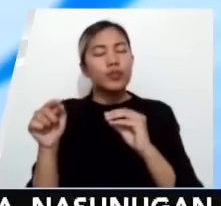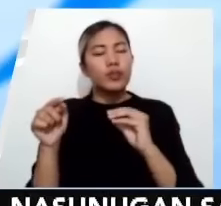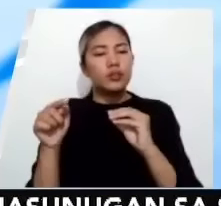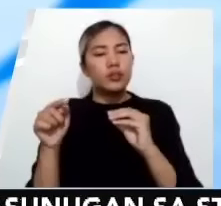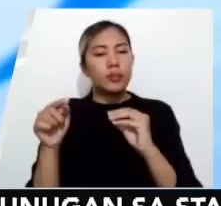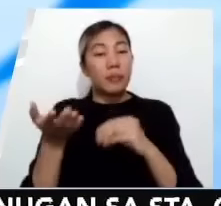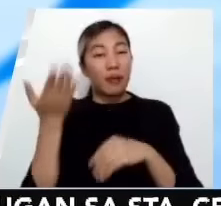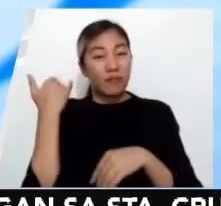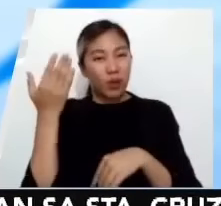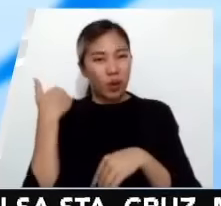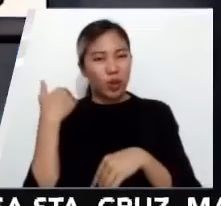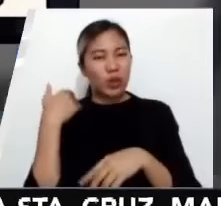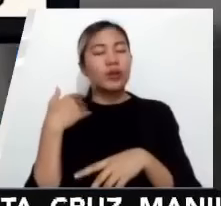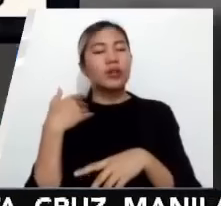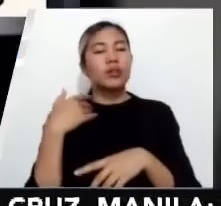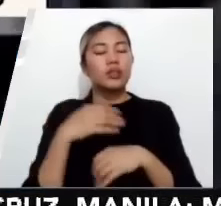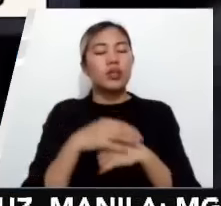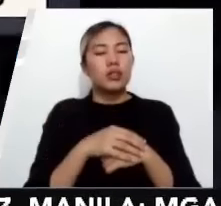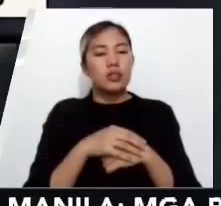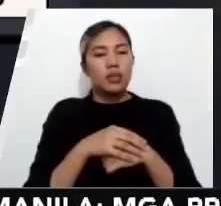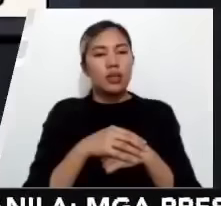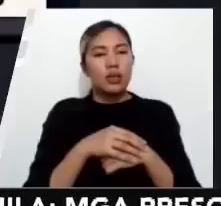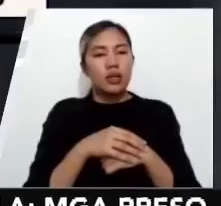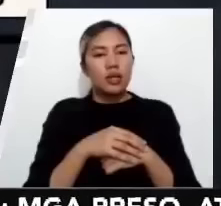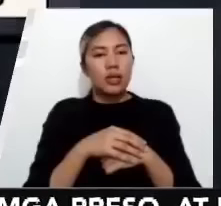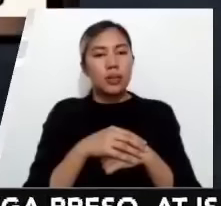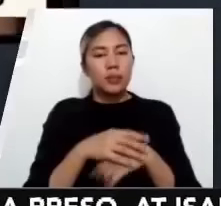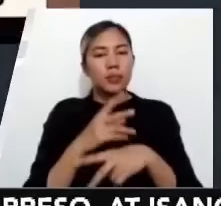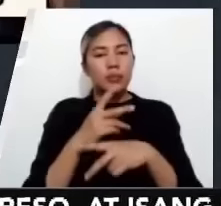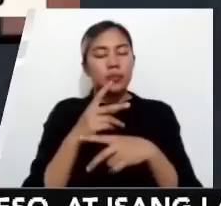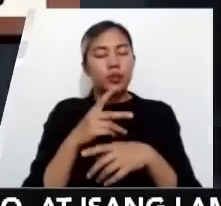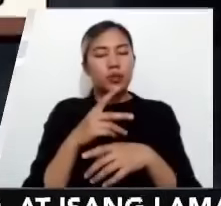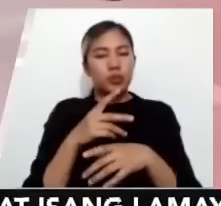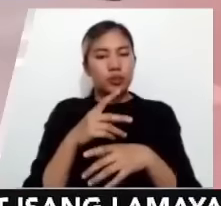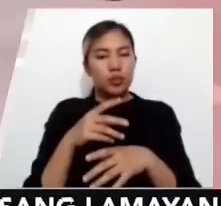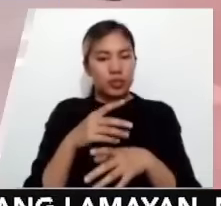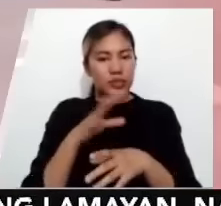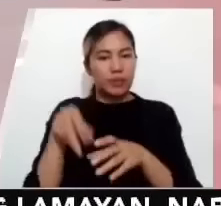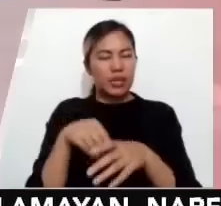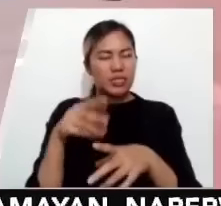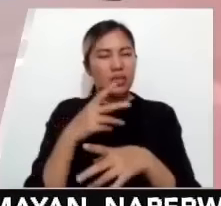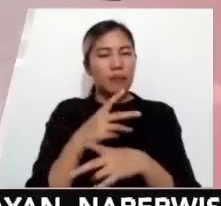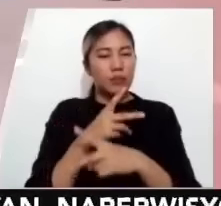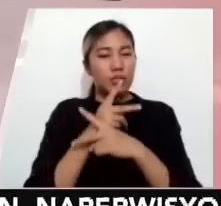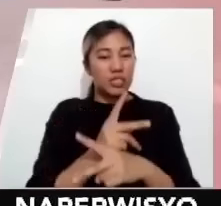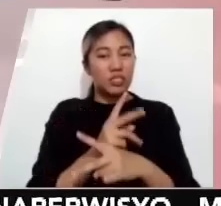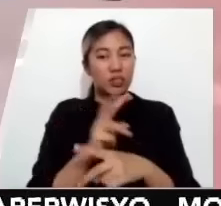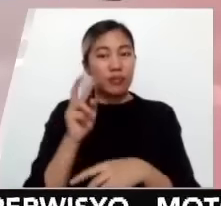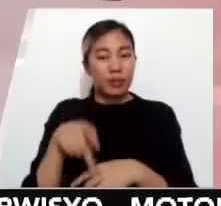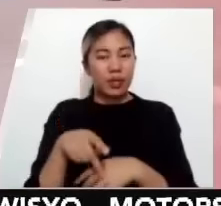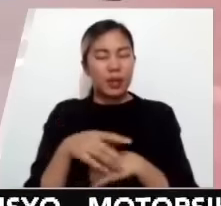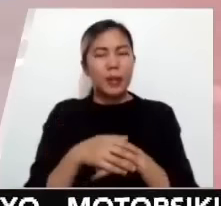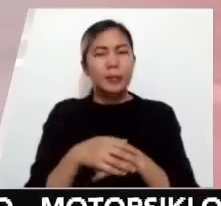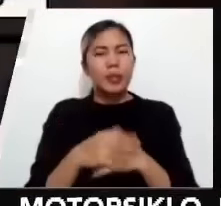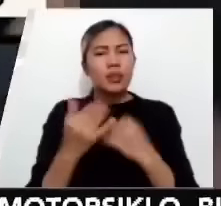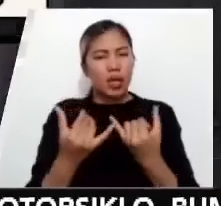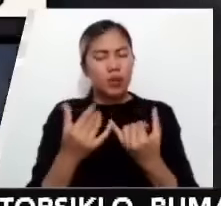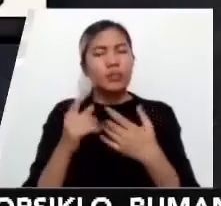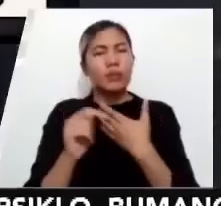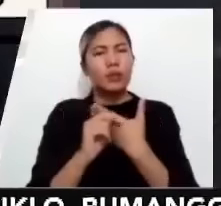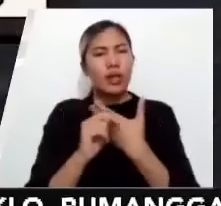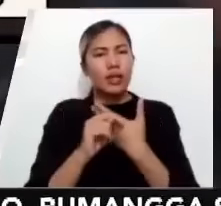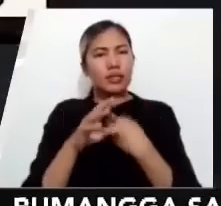President Sara Duterte? Sir, currently po, they are temporarily being replaced, no? So